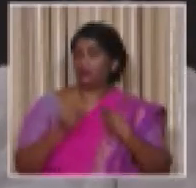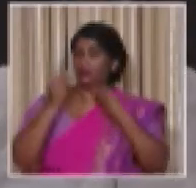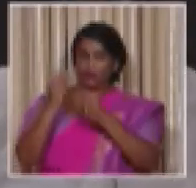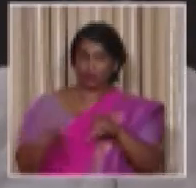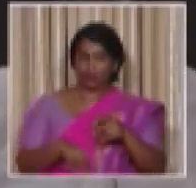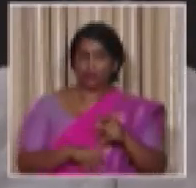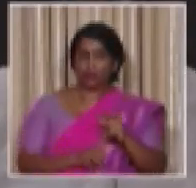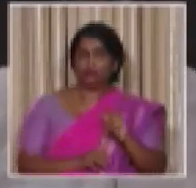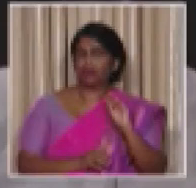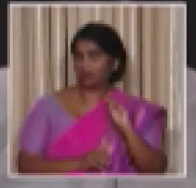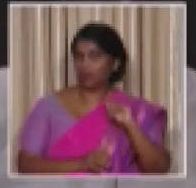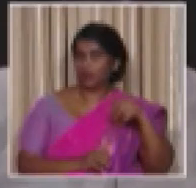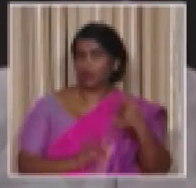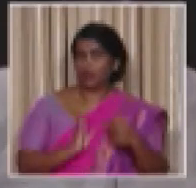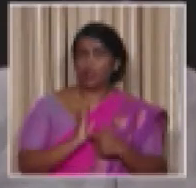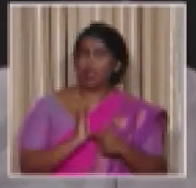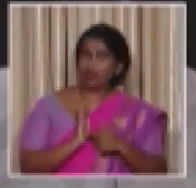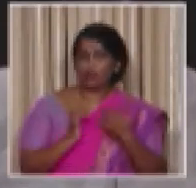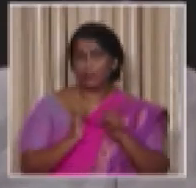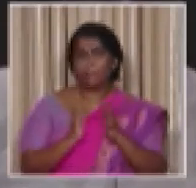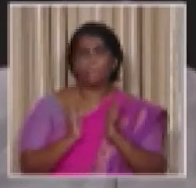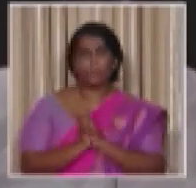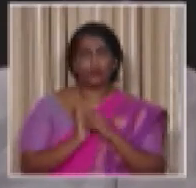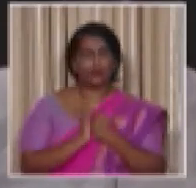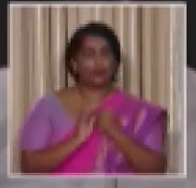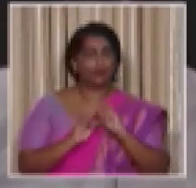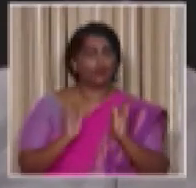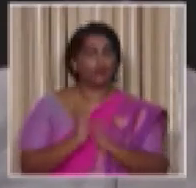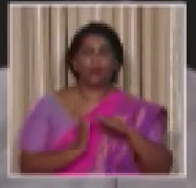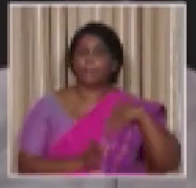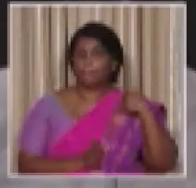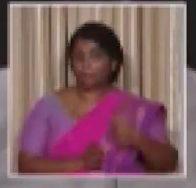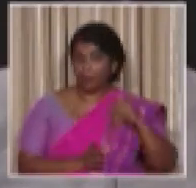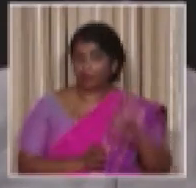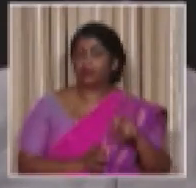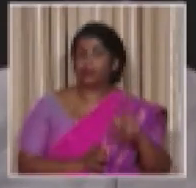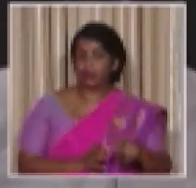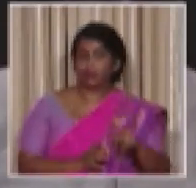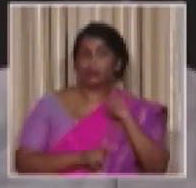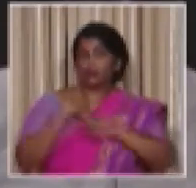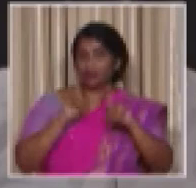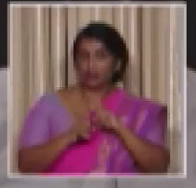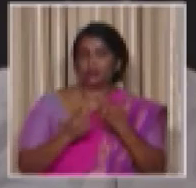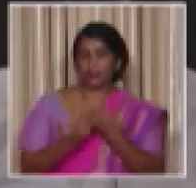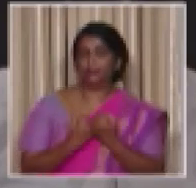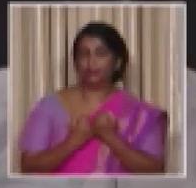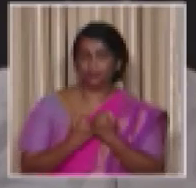තිනෝ බොහෝ වෙලාවට ලබන අඟහරුවාදා හෝ බ්‍රාස්පන්දා ගරු අගමැතිතුමාගේ ප්‍රධානත්වයෙන් තිබෙන එස්ටැබ්ලිෂ්මන්ට් කමිටියකට මේක